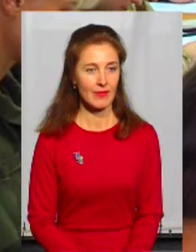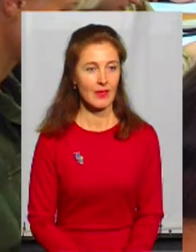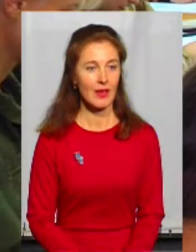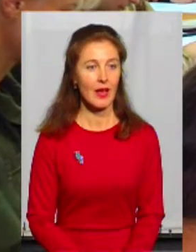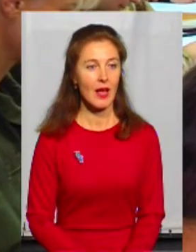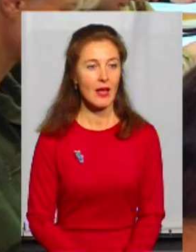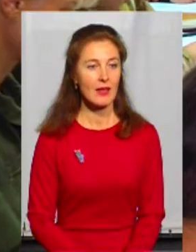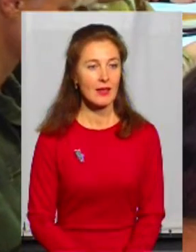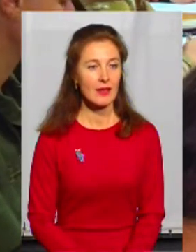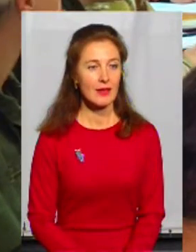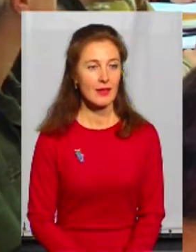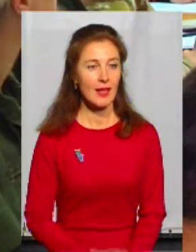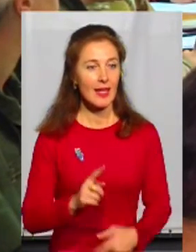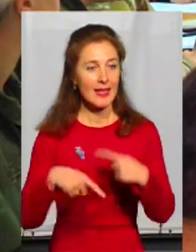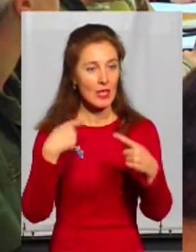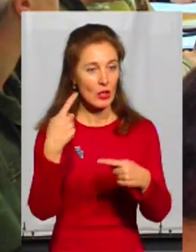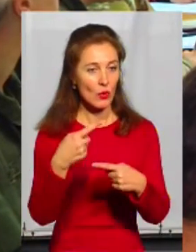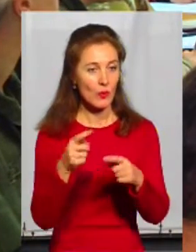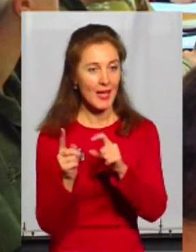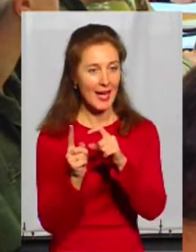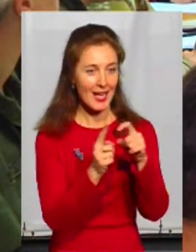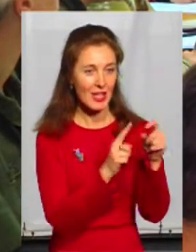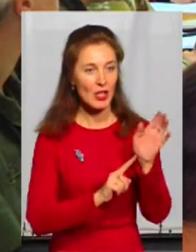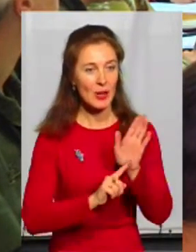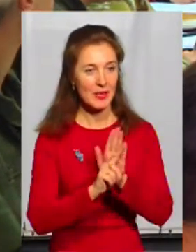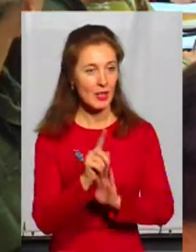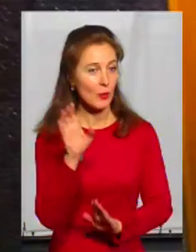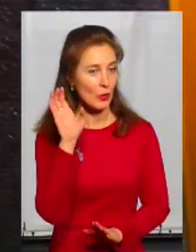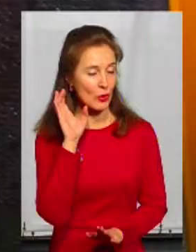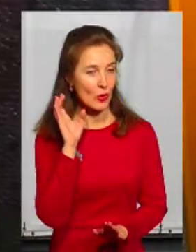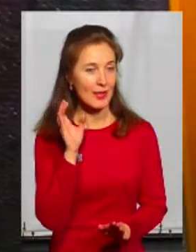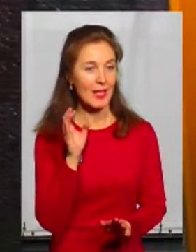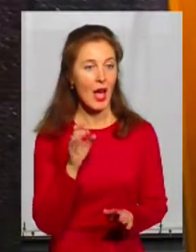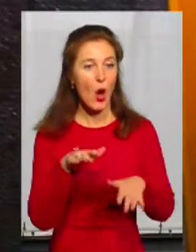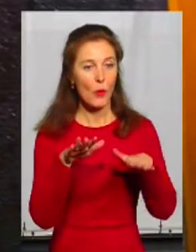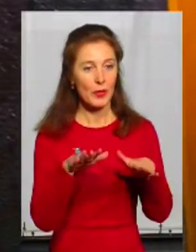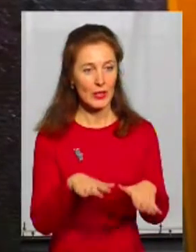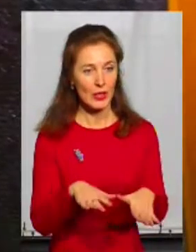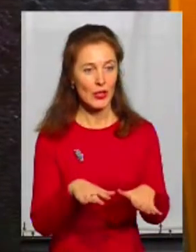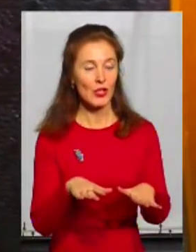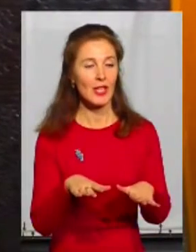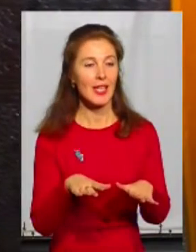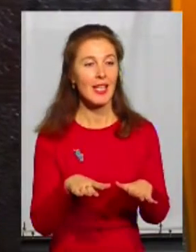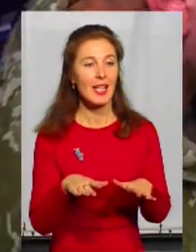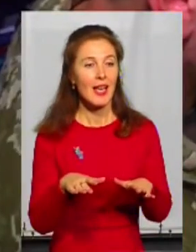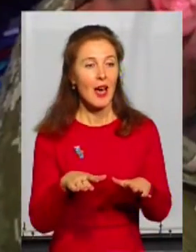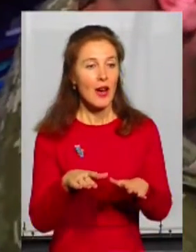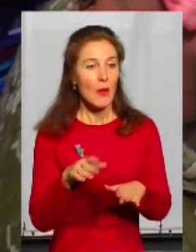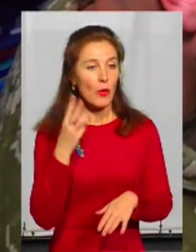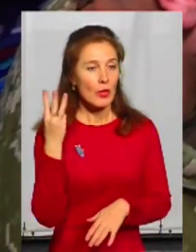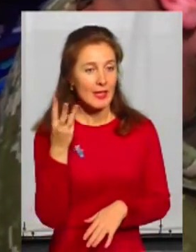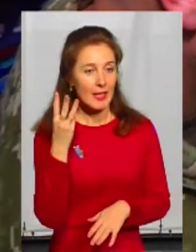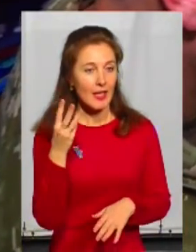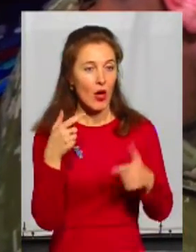Будьте уважними. Наступне речення з абзацу. Послухайте його. У приміщенні філії суспільномовника ЮА «Поділля»